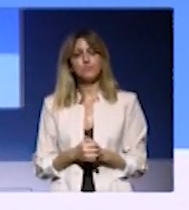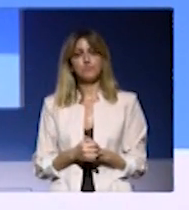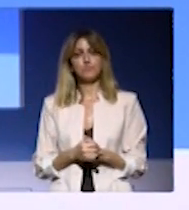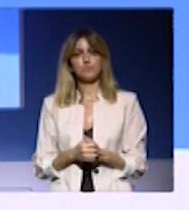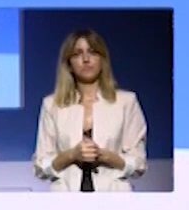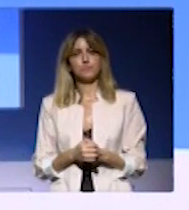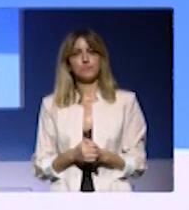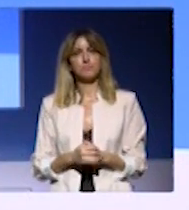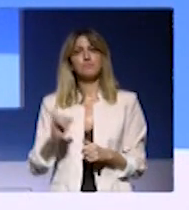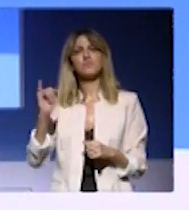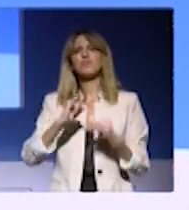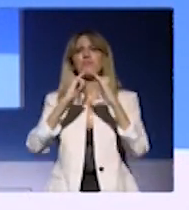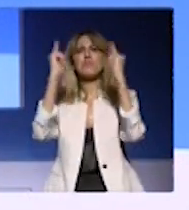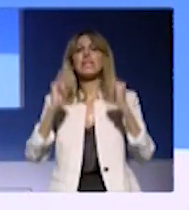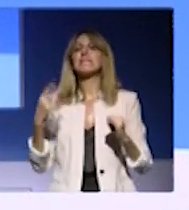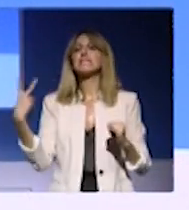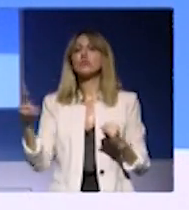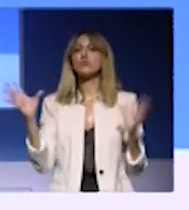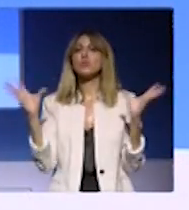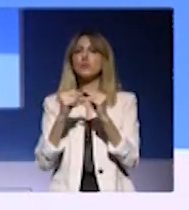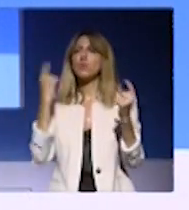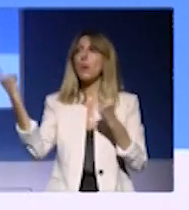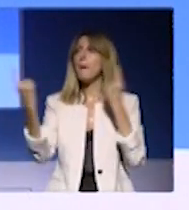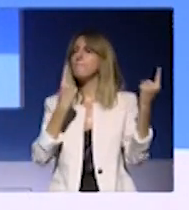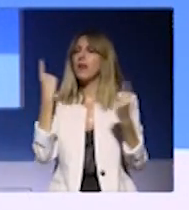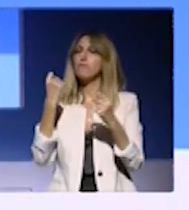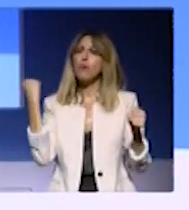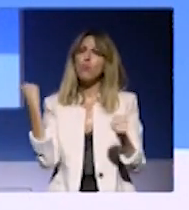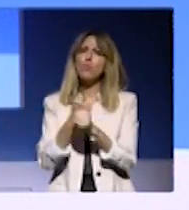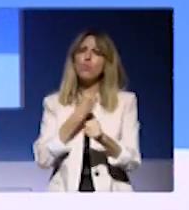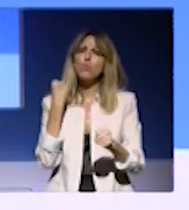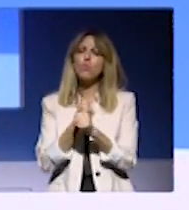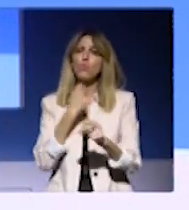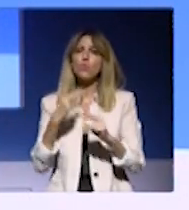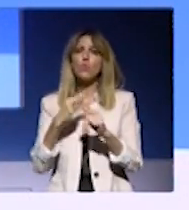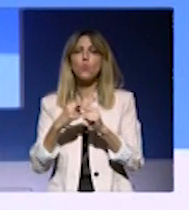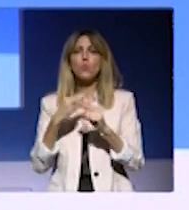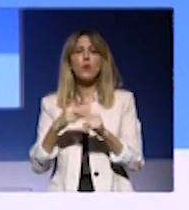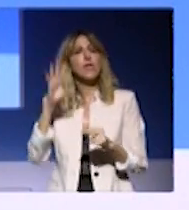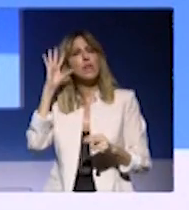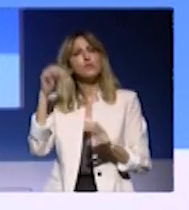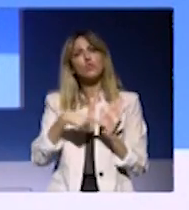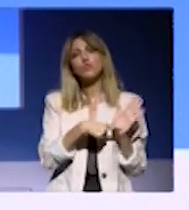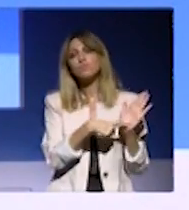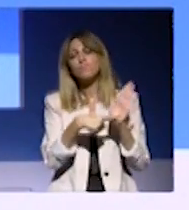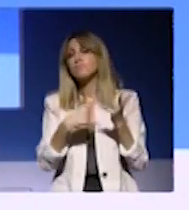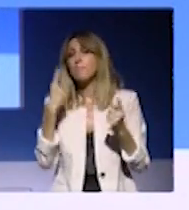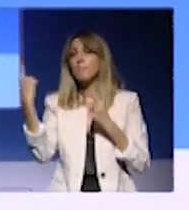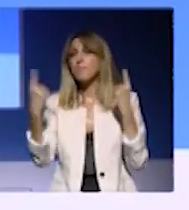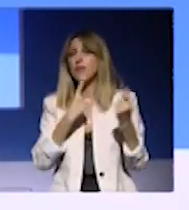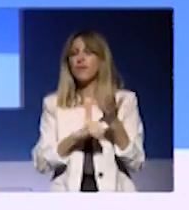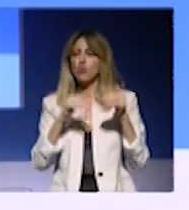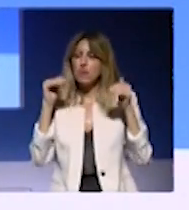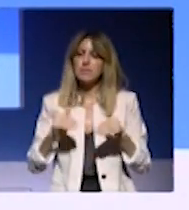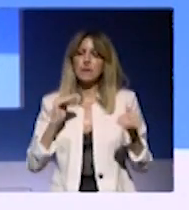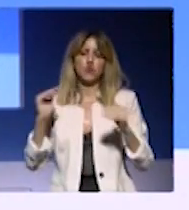το Ινστιτούτο σας, το περιβαλλοντικό, να αναδείξετε την προστασία του φυσικού περιβάλλοντος και της βιοποικιλότητας, όχι